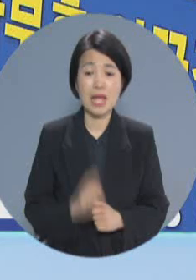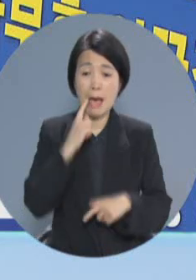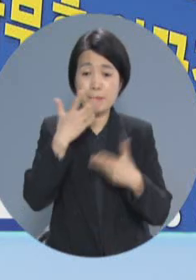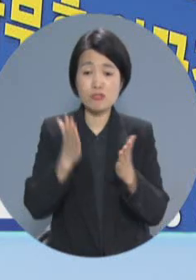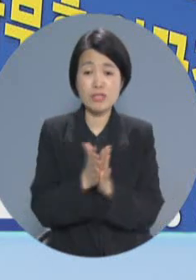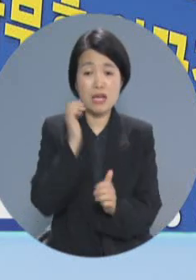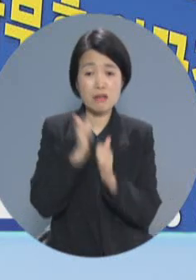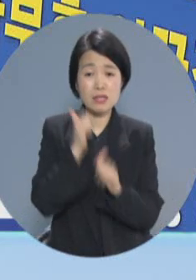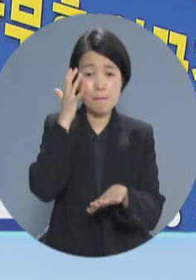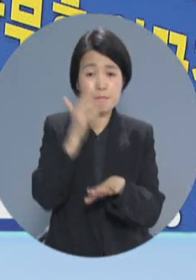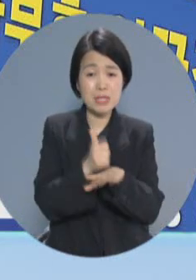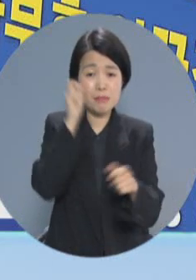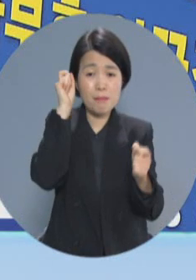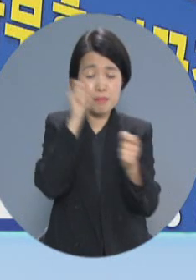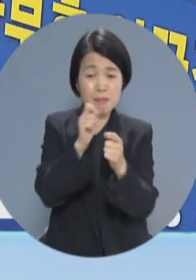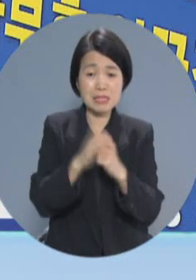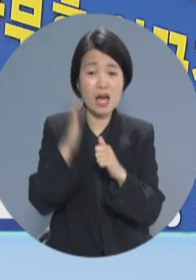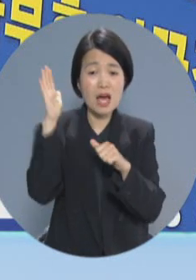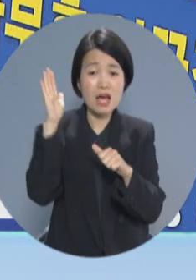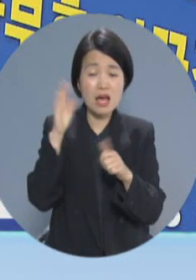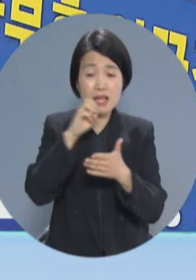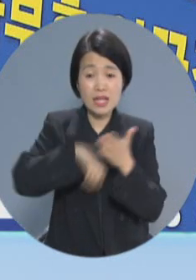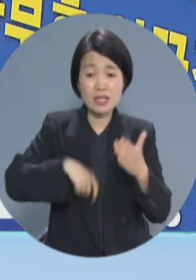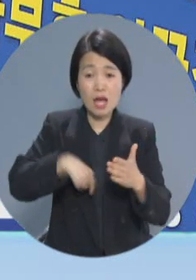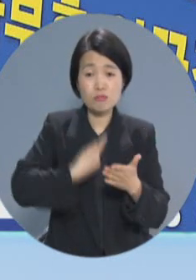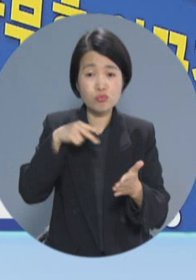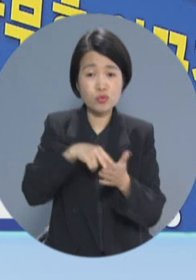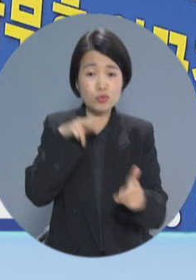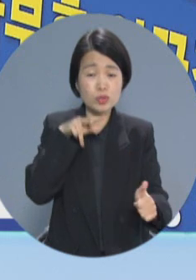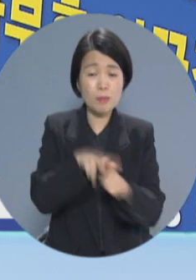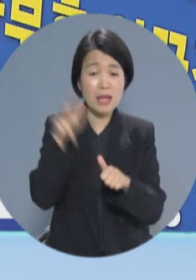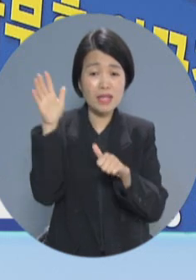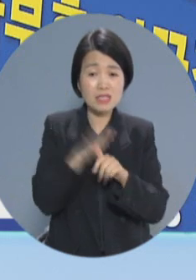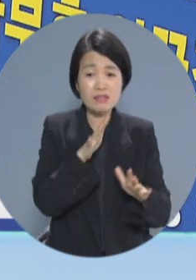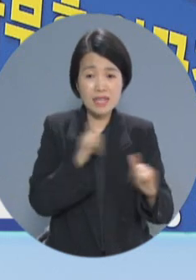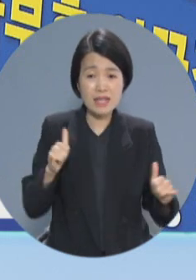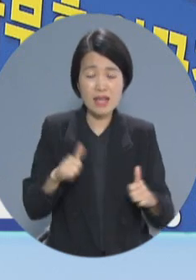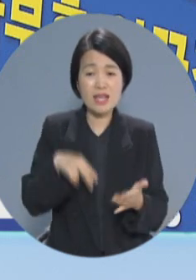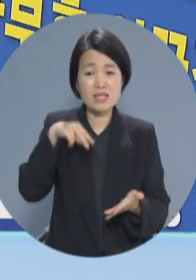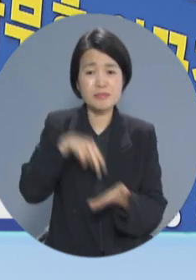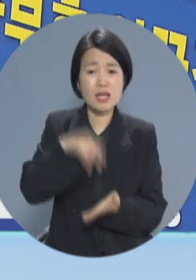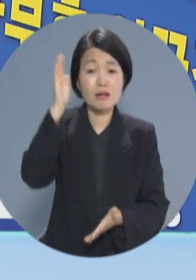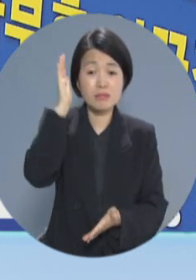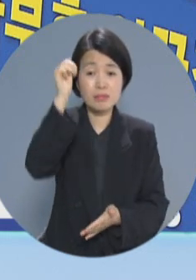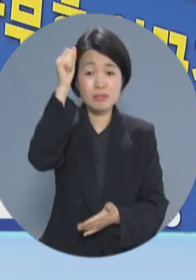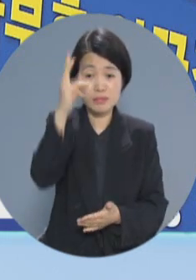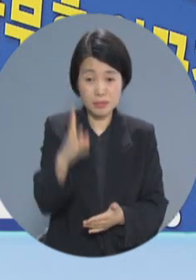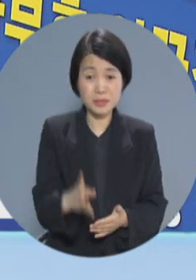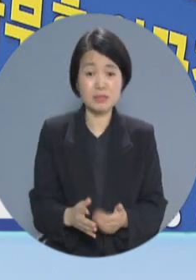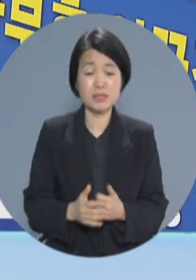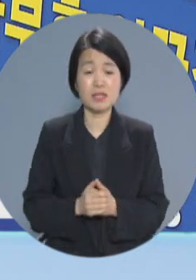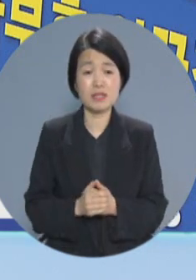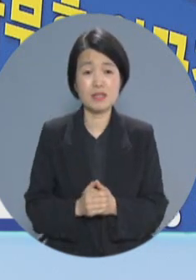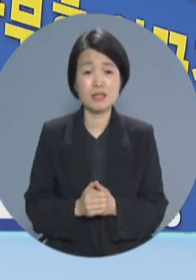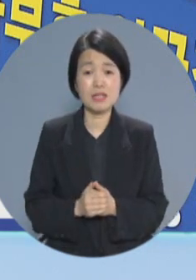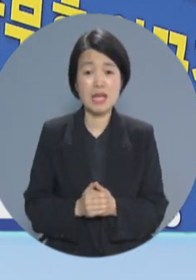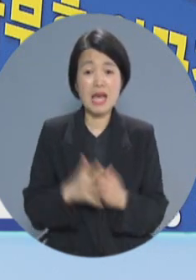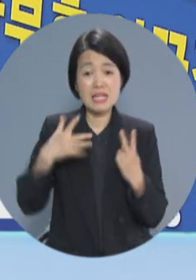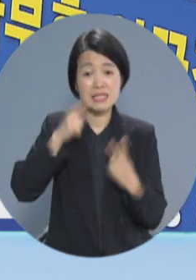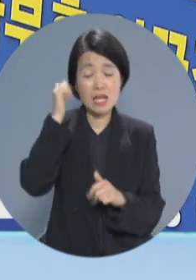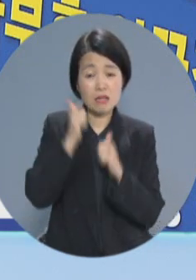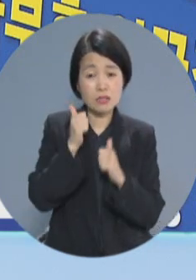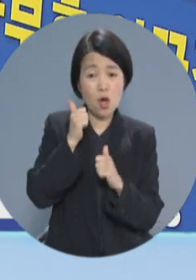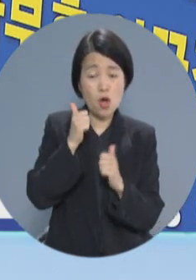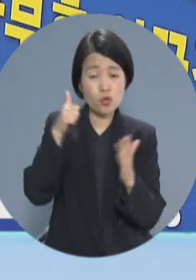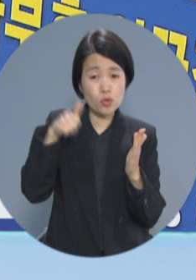민주당 경선이 막바지에 이르면서 탈당 무소속 출마 선언과 낙천자들의 작심 발언이 잇따르고 있습니다. 2차 결선